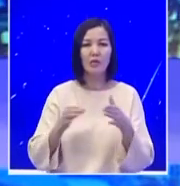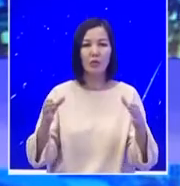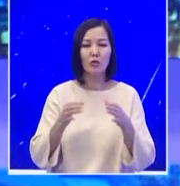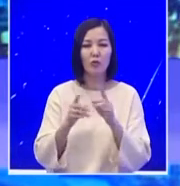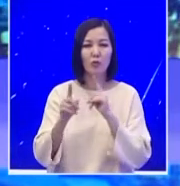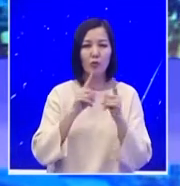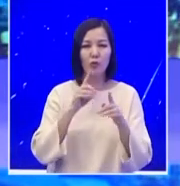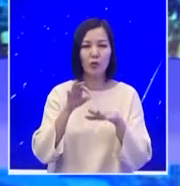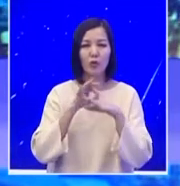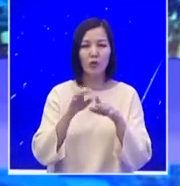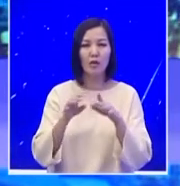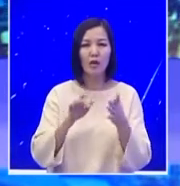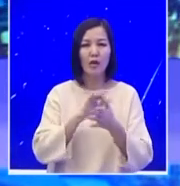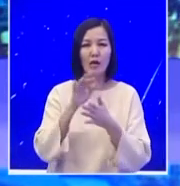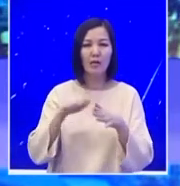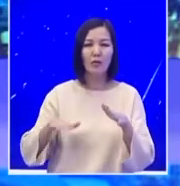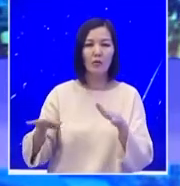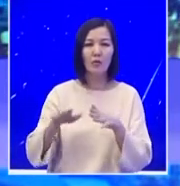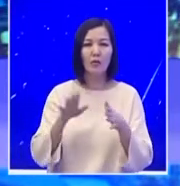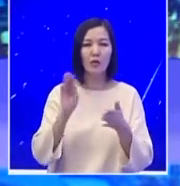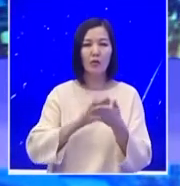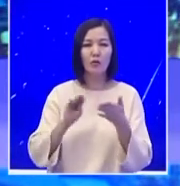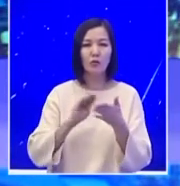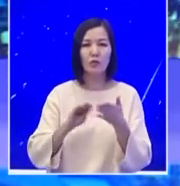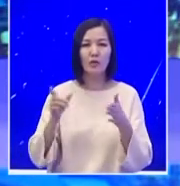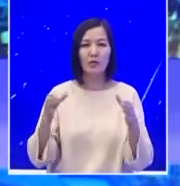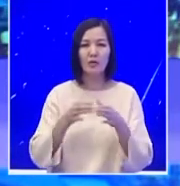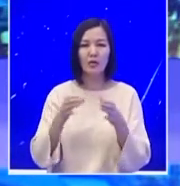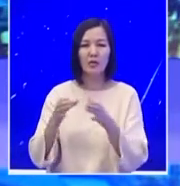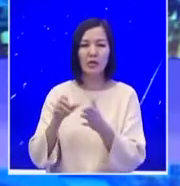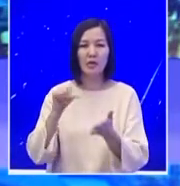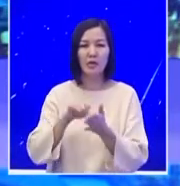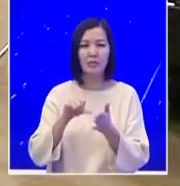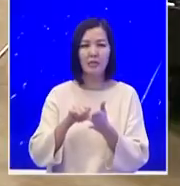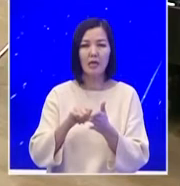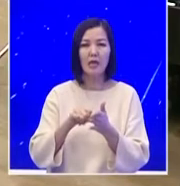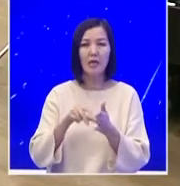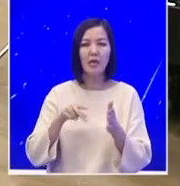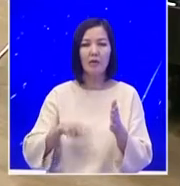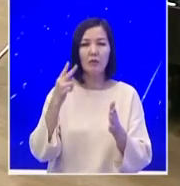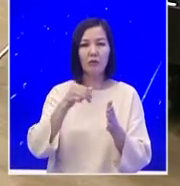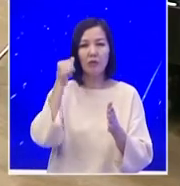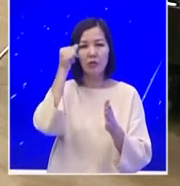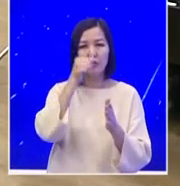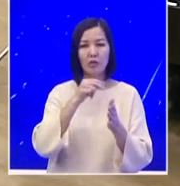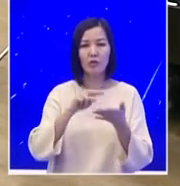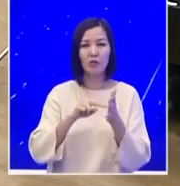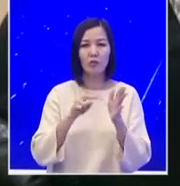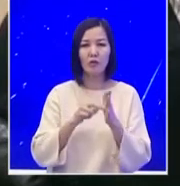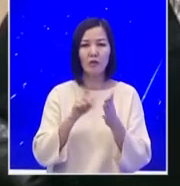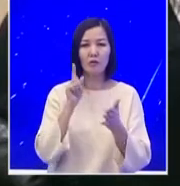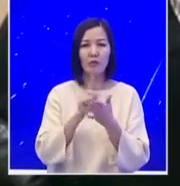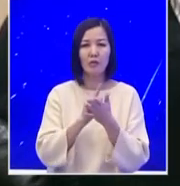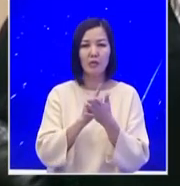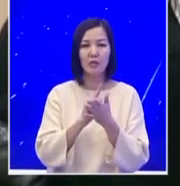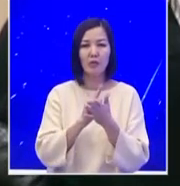отырысы өтті. Жиынға қалалық және өңірлік бақ өкілдері қатысты. Журналистер клубтың 2020 жылға арналған жоспарлары мен